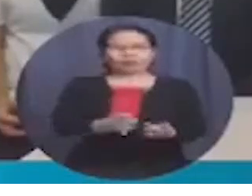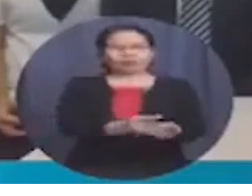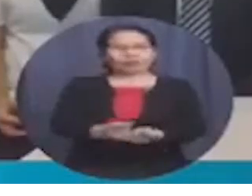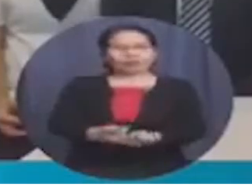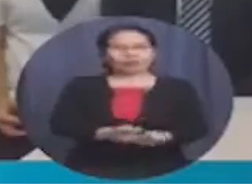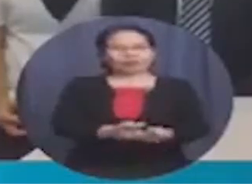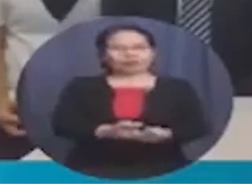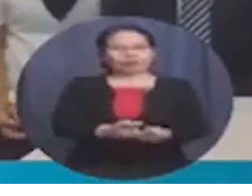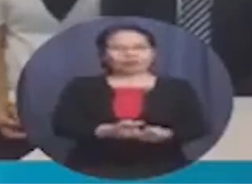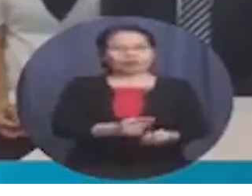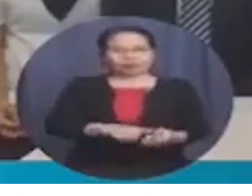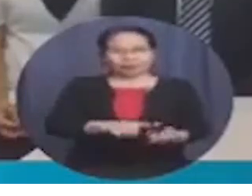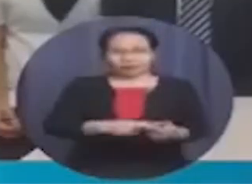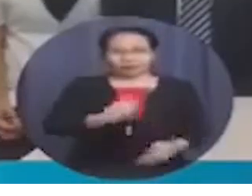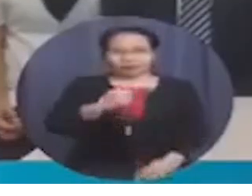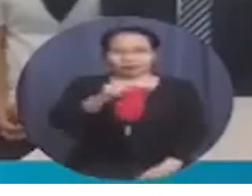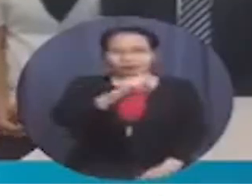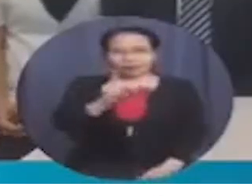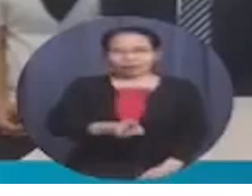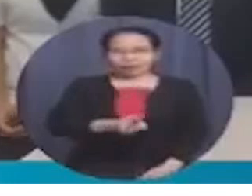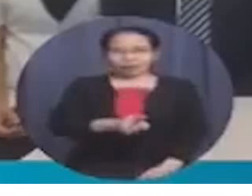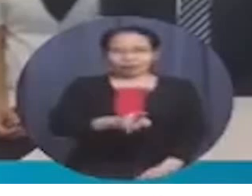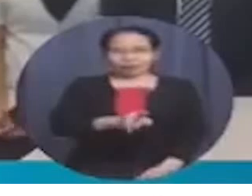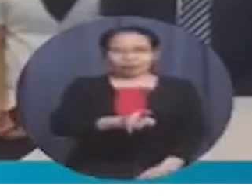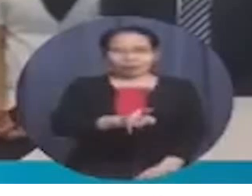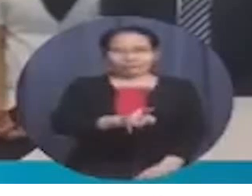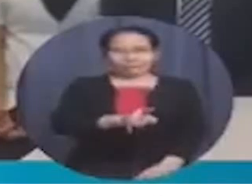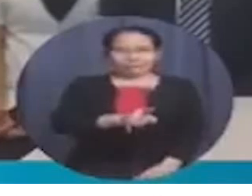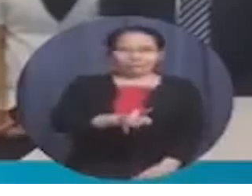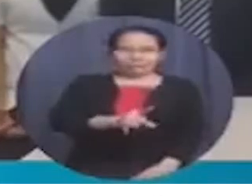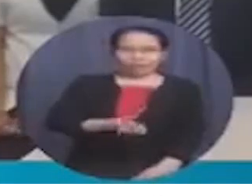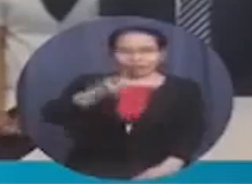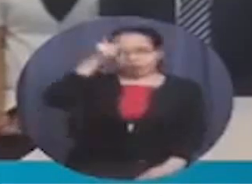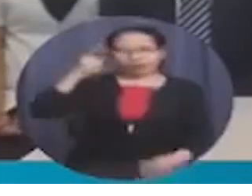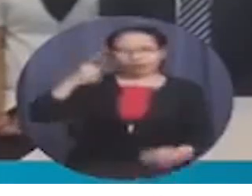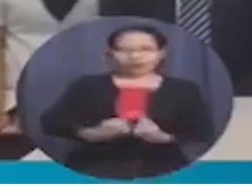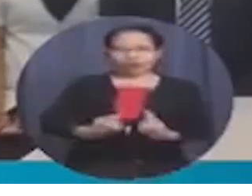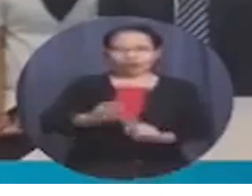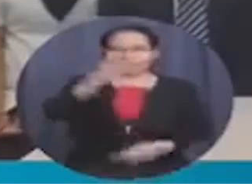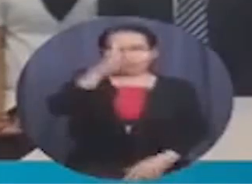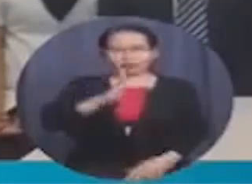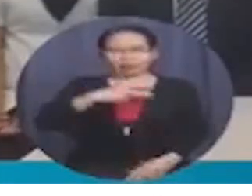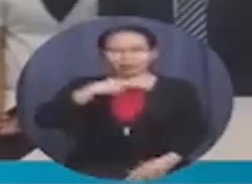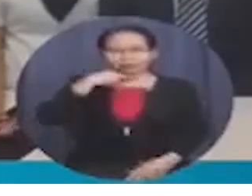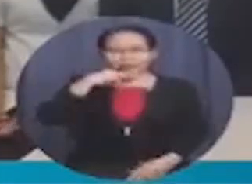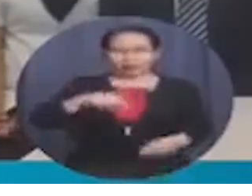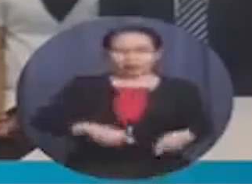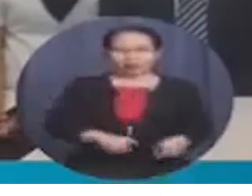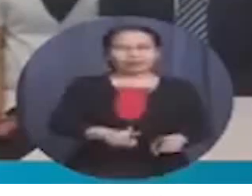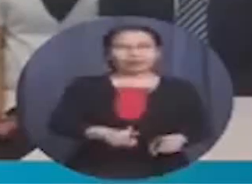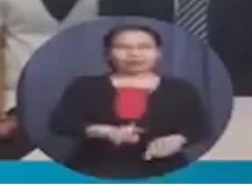pagtitipon. Ang katanungan ko po, Brother Eli, is nagkakasala po ba ako sa Diyos sa hindi ko pagpunta